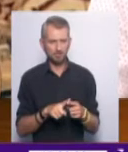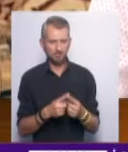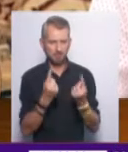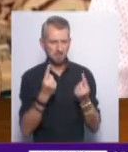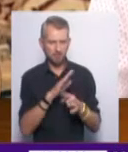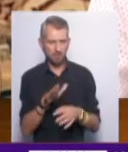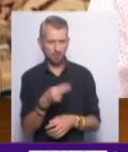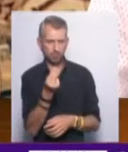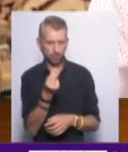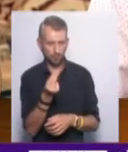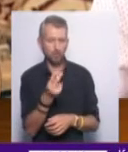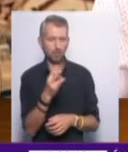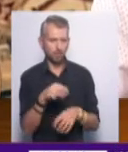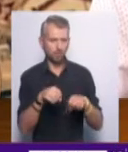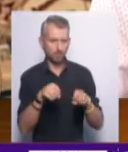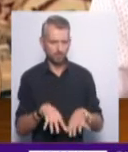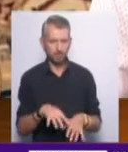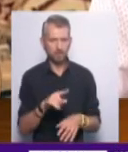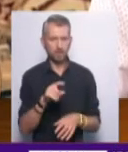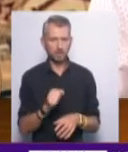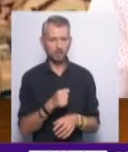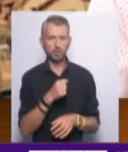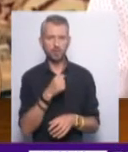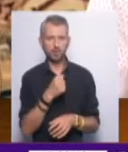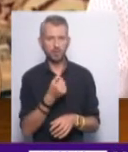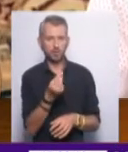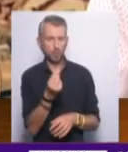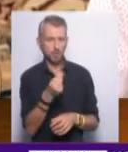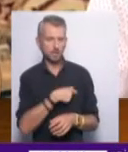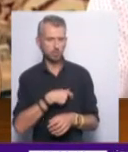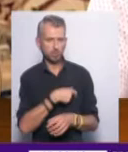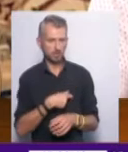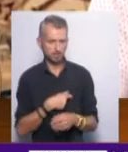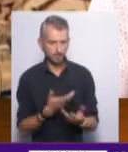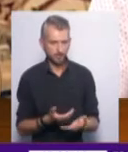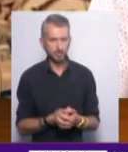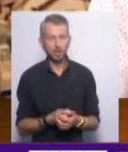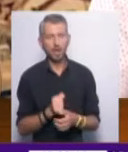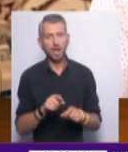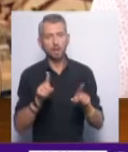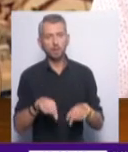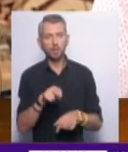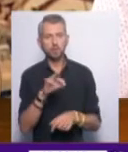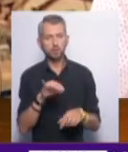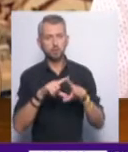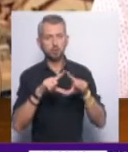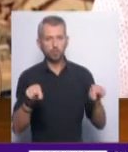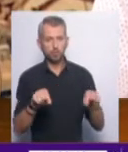грошей, але вирішена за гроші депутатського фонду. Так. А також по